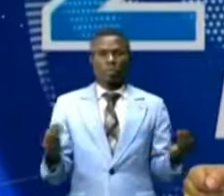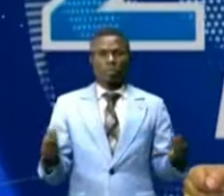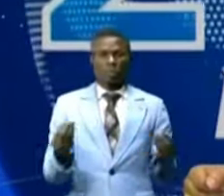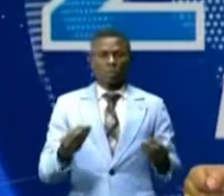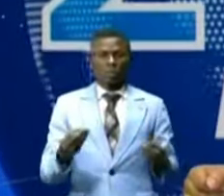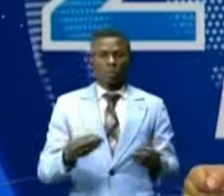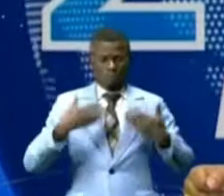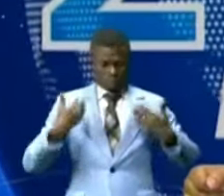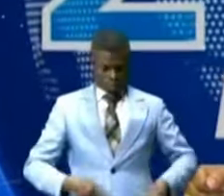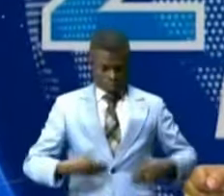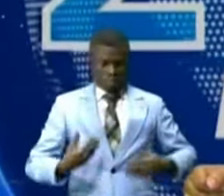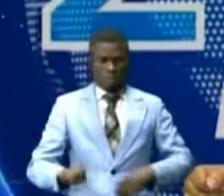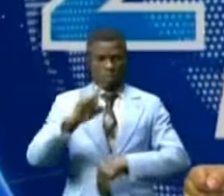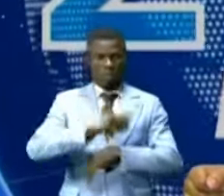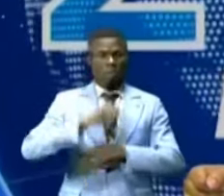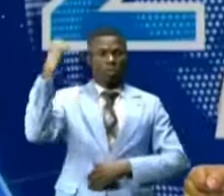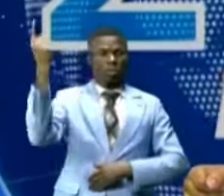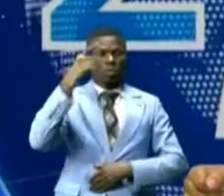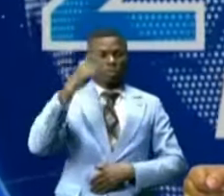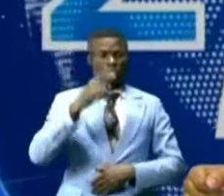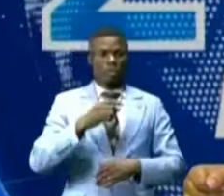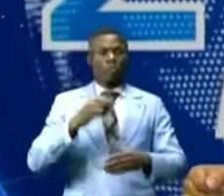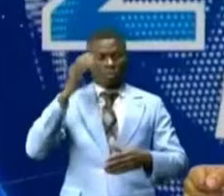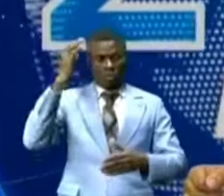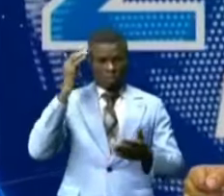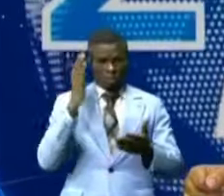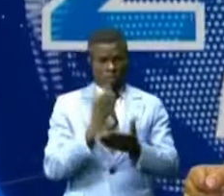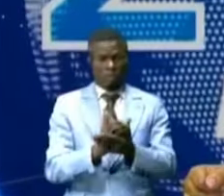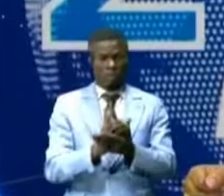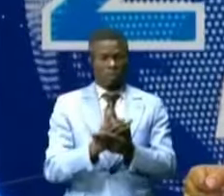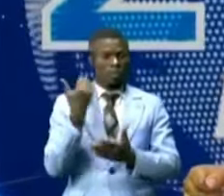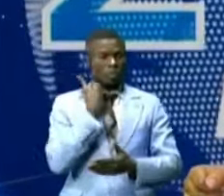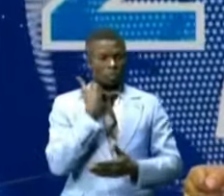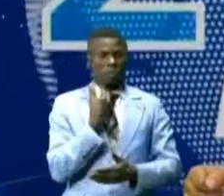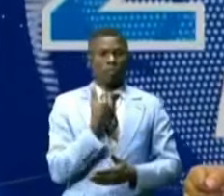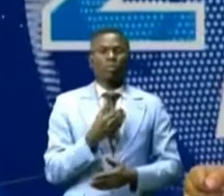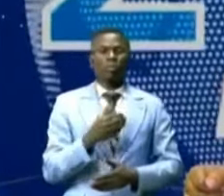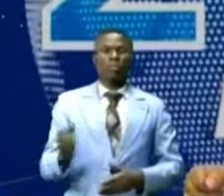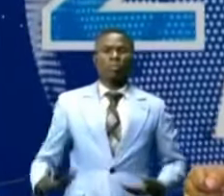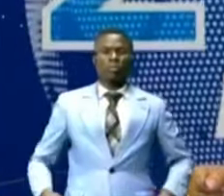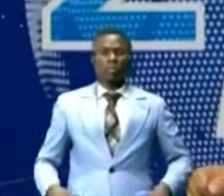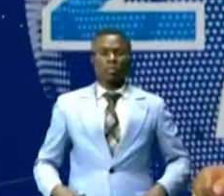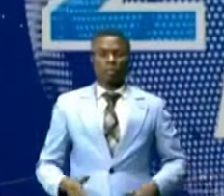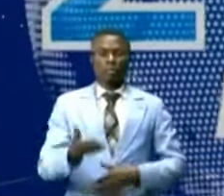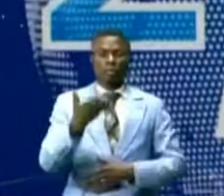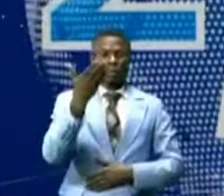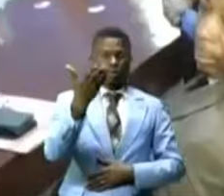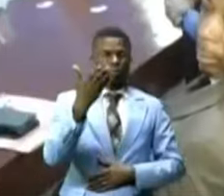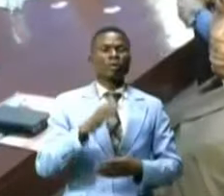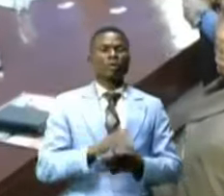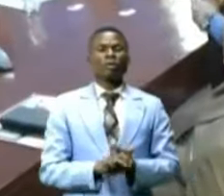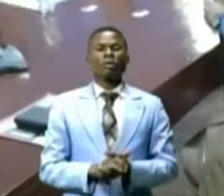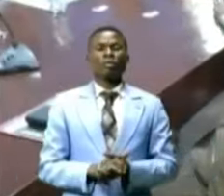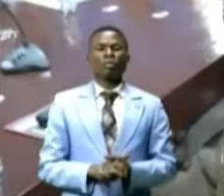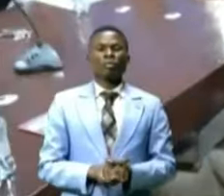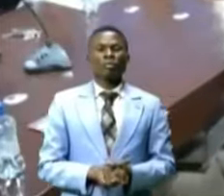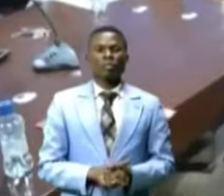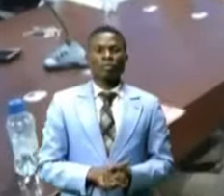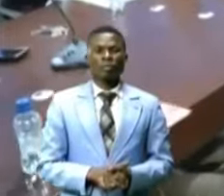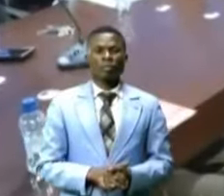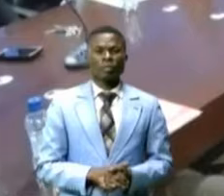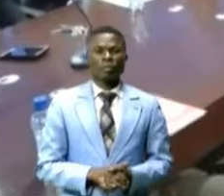la célébration de la journée mondiale de lutte contre cette maladie. Jean-Pierre Ndolodé Mazou, reportage.